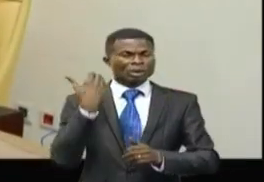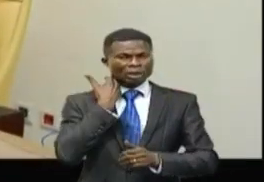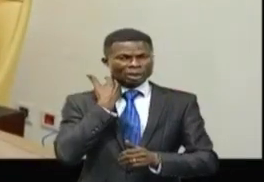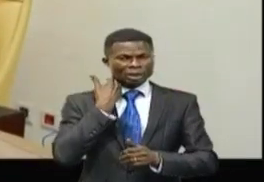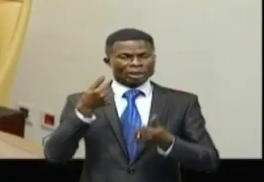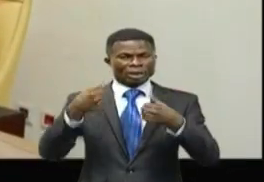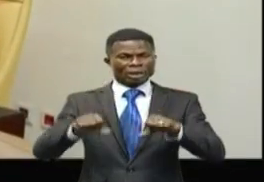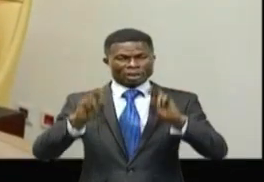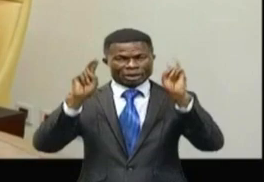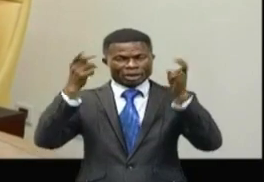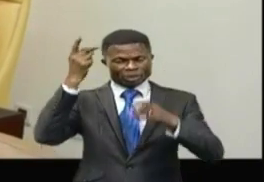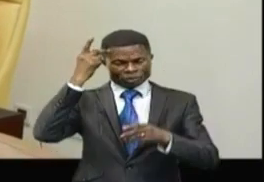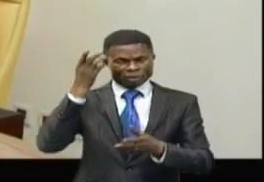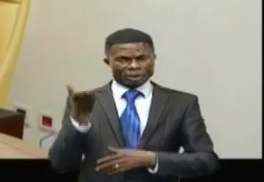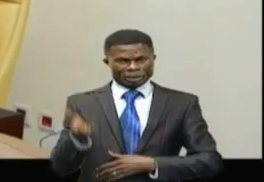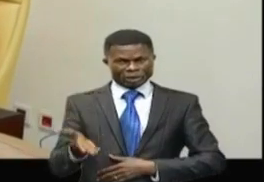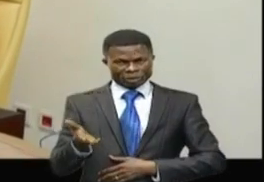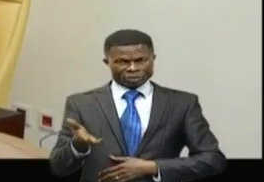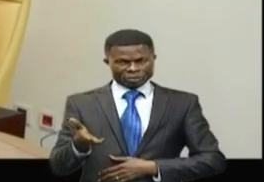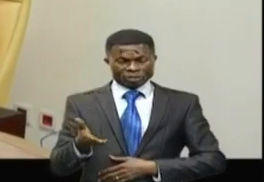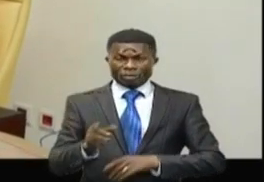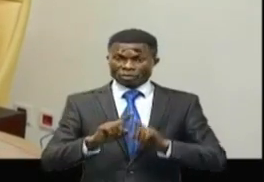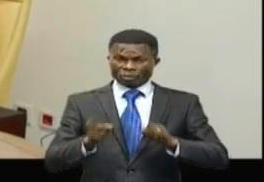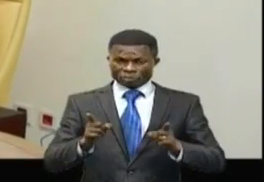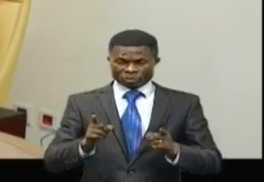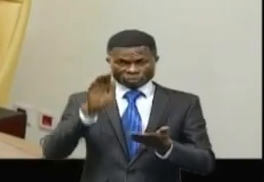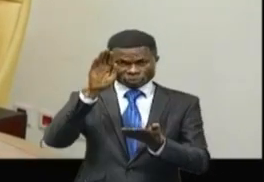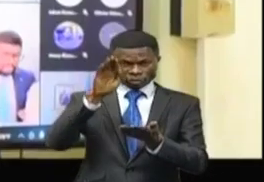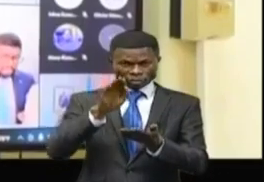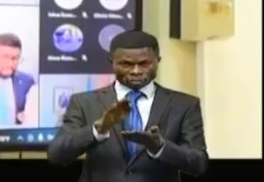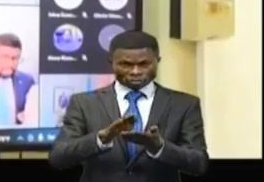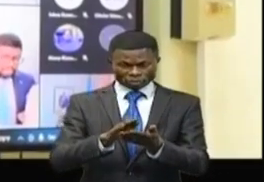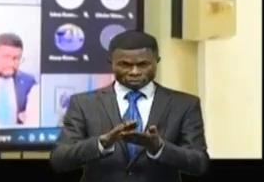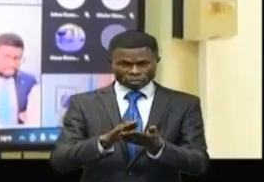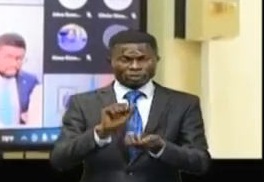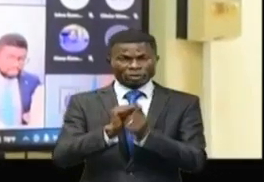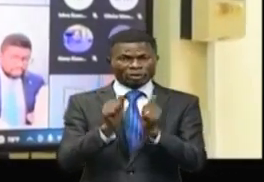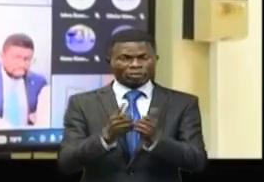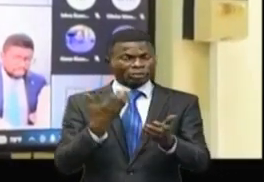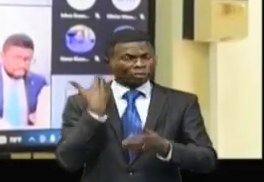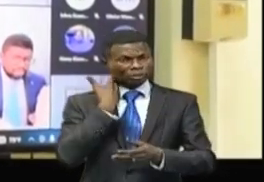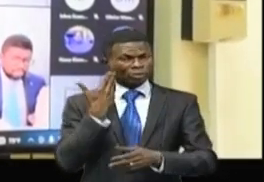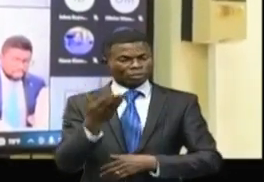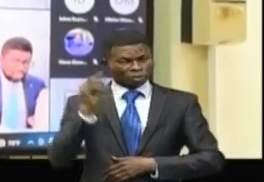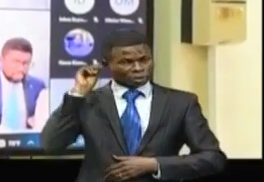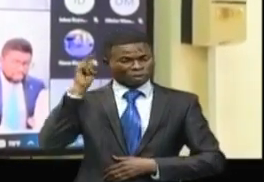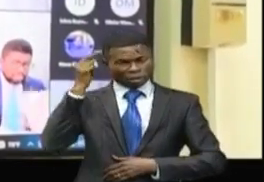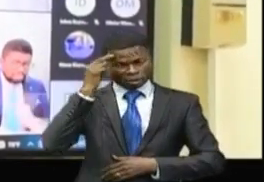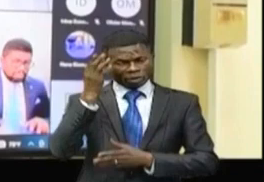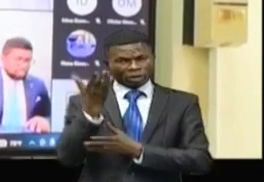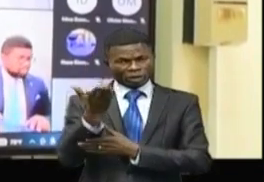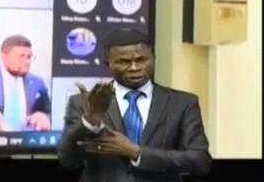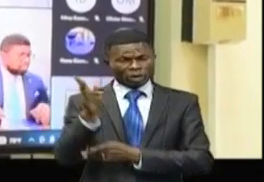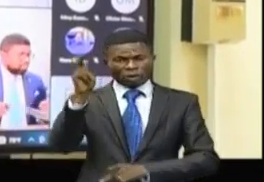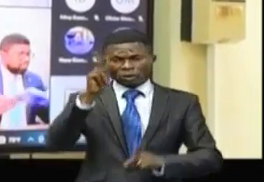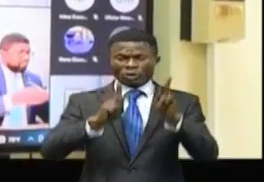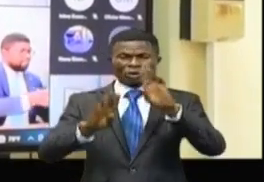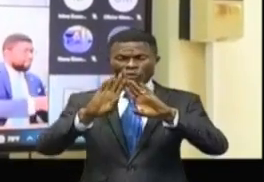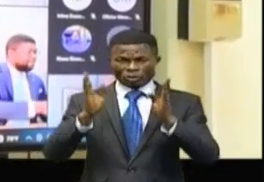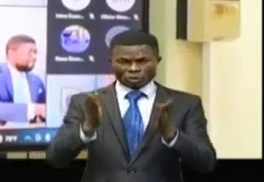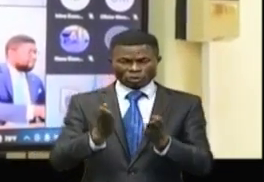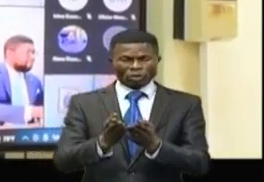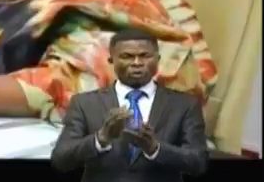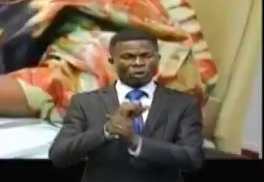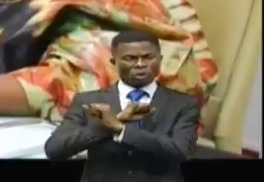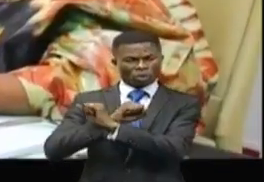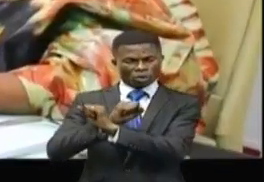province de kinshasa malgré cette décrue des 15 observer le gouvernement appelle la population à faire preuve de